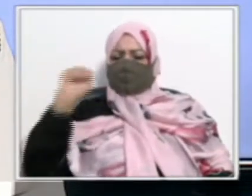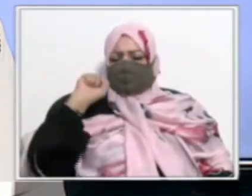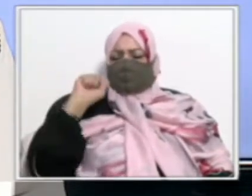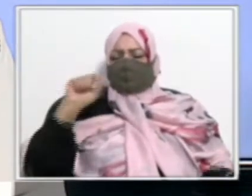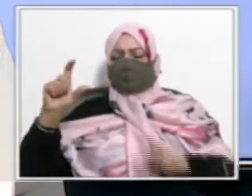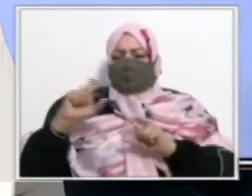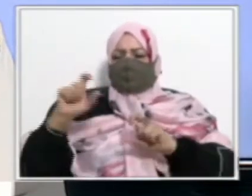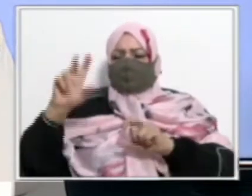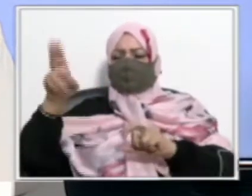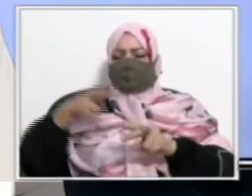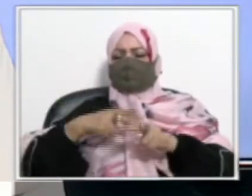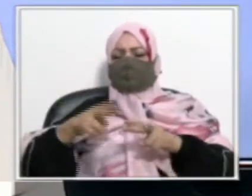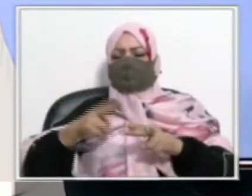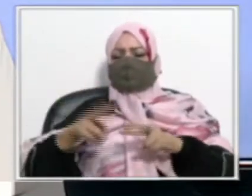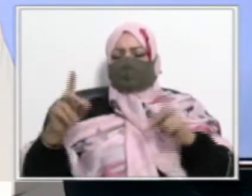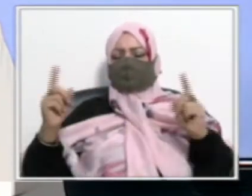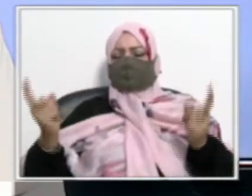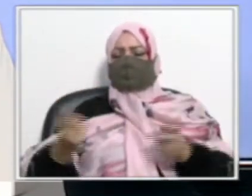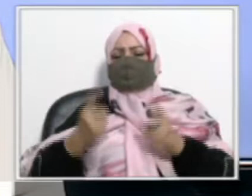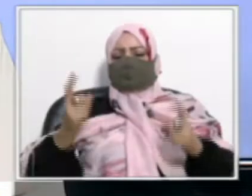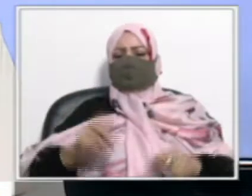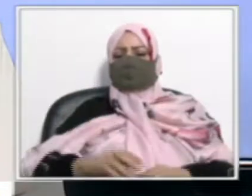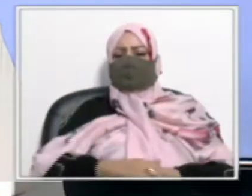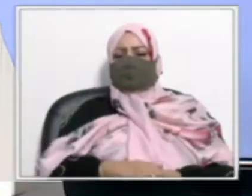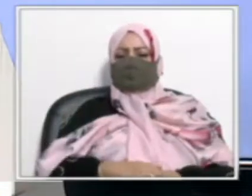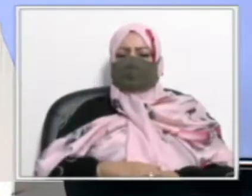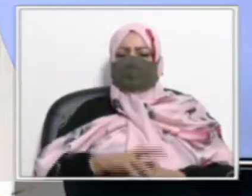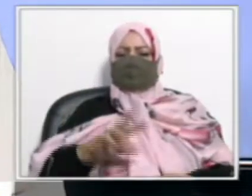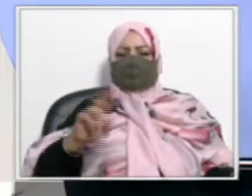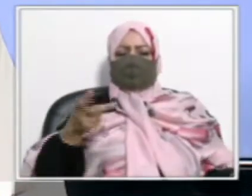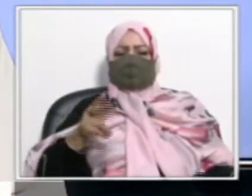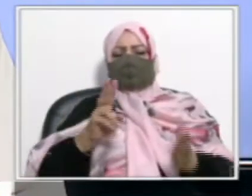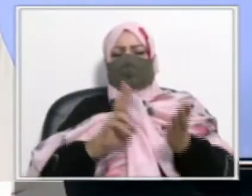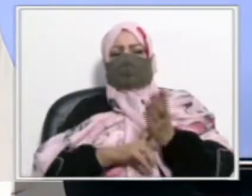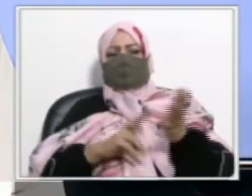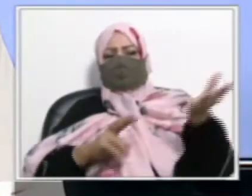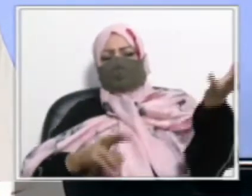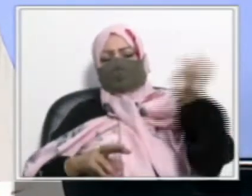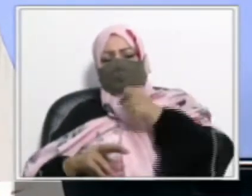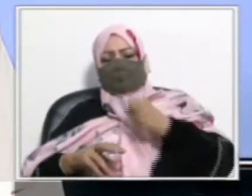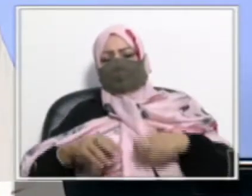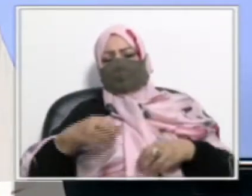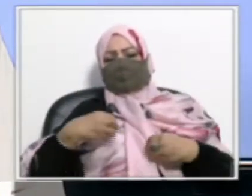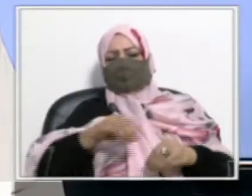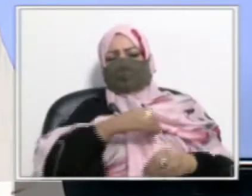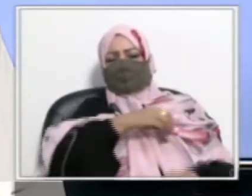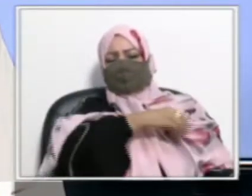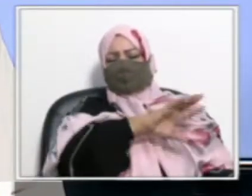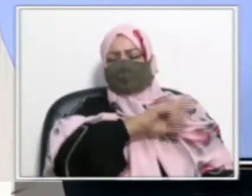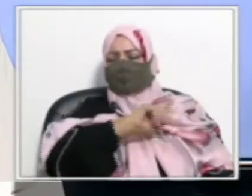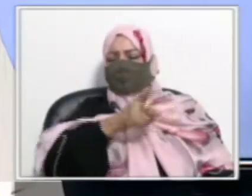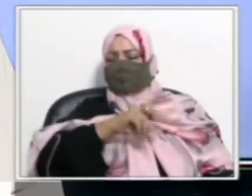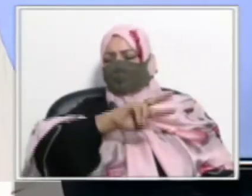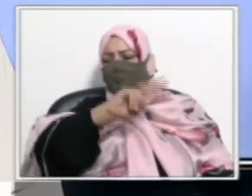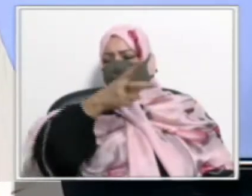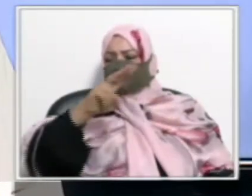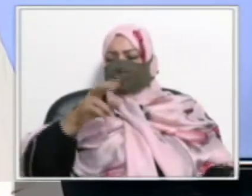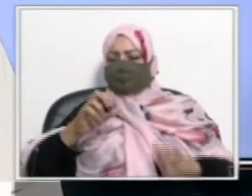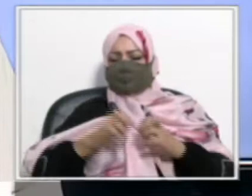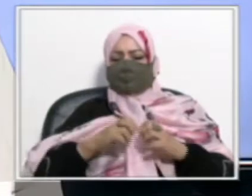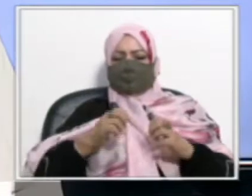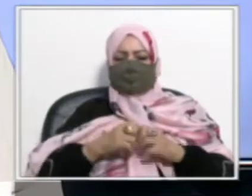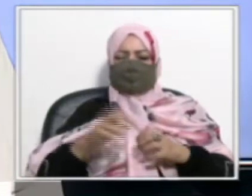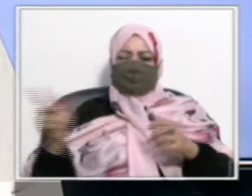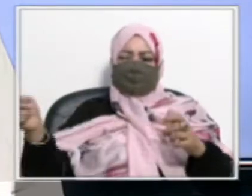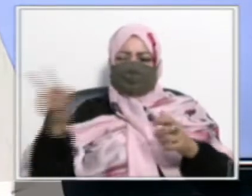من المعرض الفلاني الذي نتعامل معه وكذا، فهذا الظاهر فيه يعني اصبح يعني من التلاعب، وإجراءاتهم أصبحت